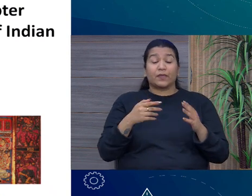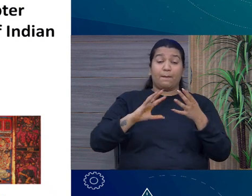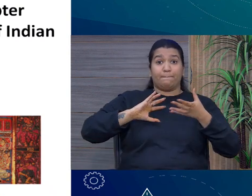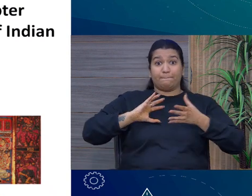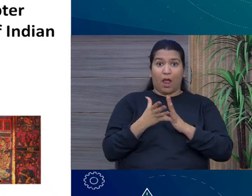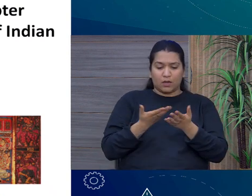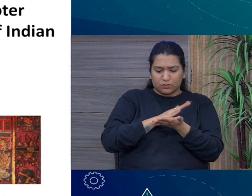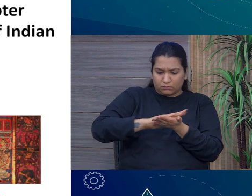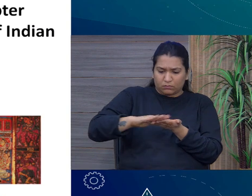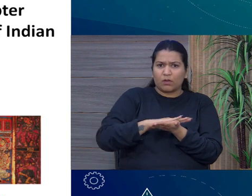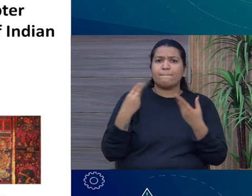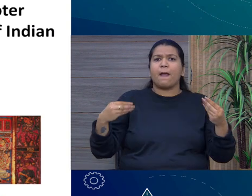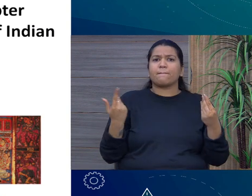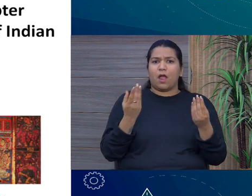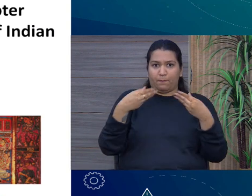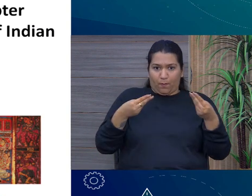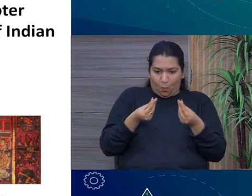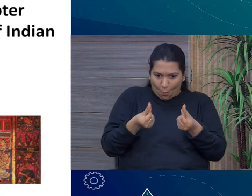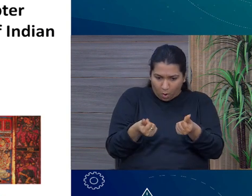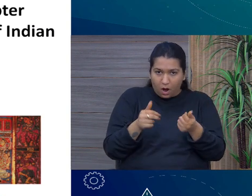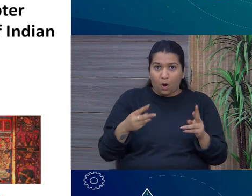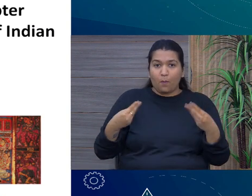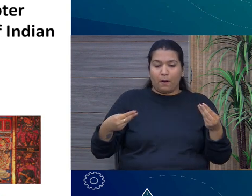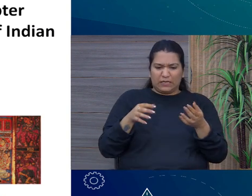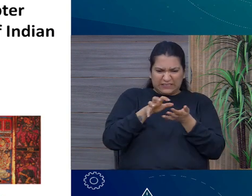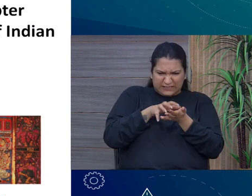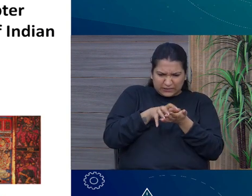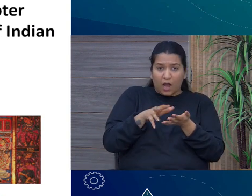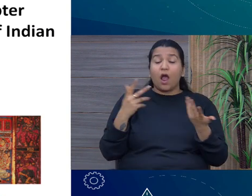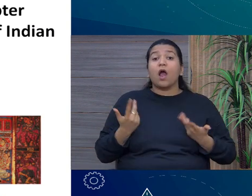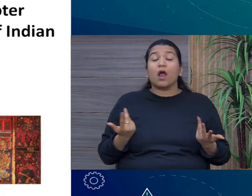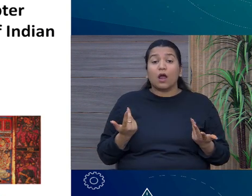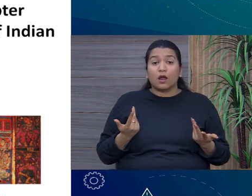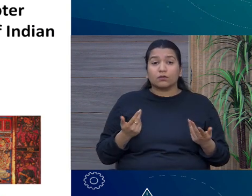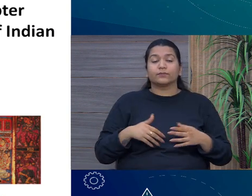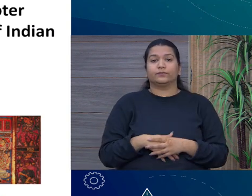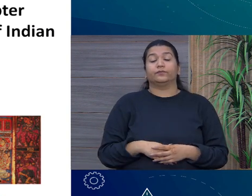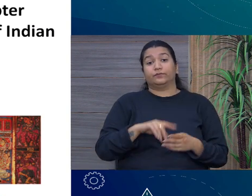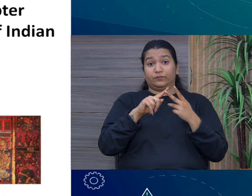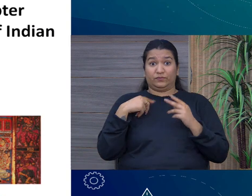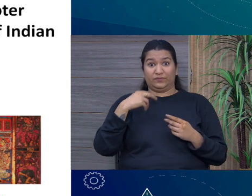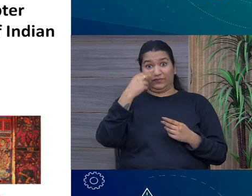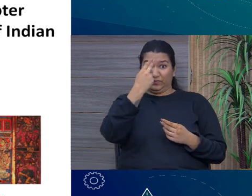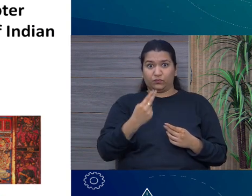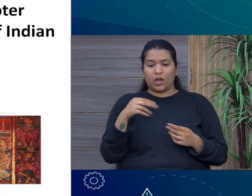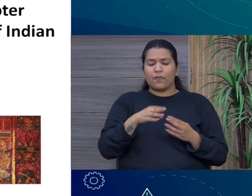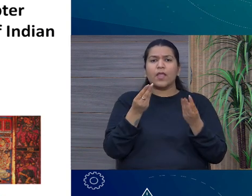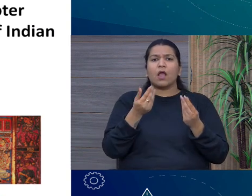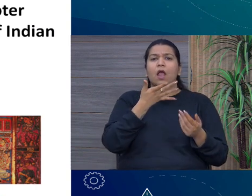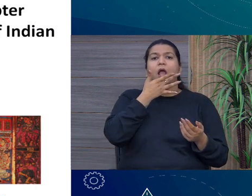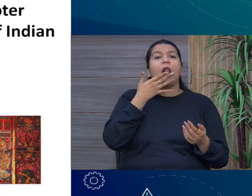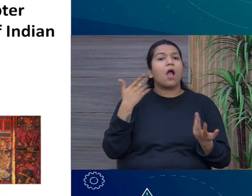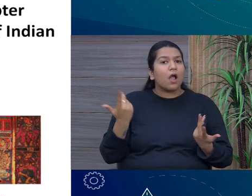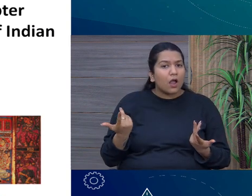सा सरफेस यूज़ किया है। टूल्स की मैं बात करूं, उस पेंटिंग को बनाने के लिए मैंने क्या मटेरियल, यानी कि क्या